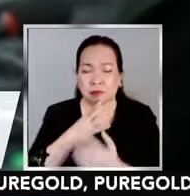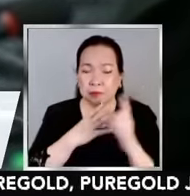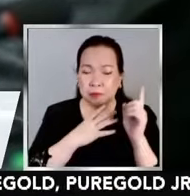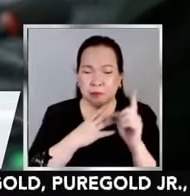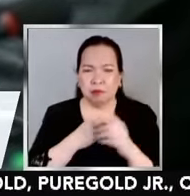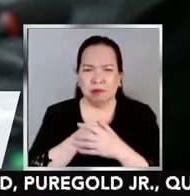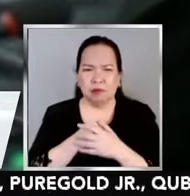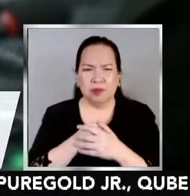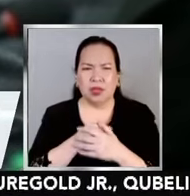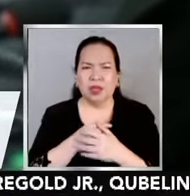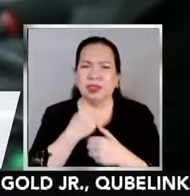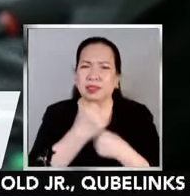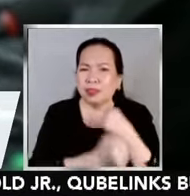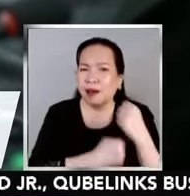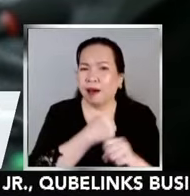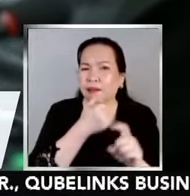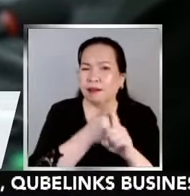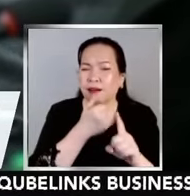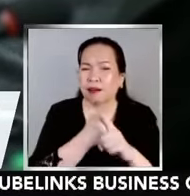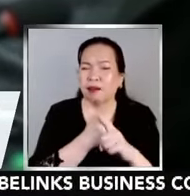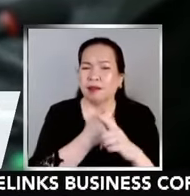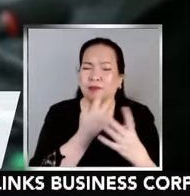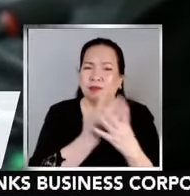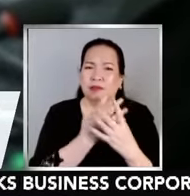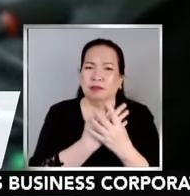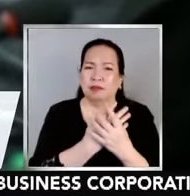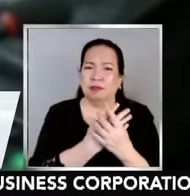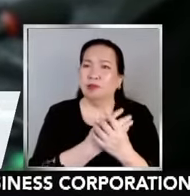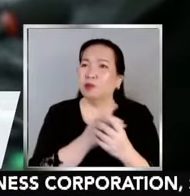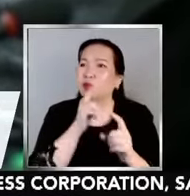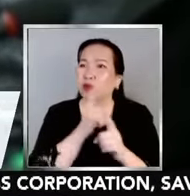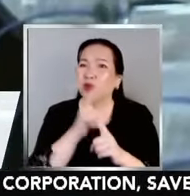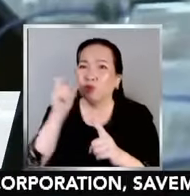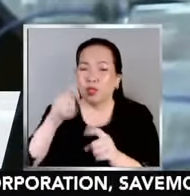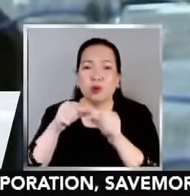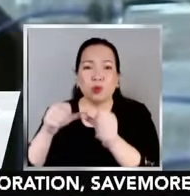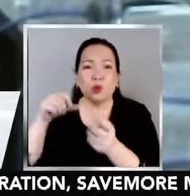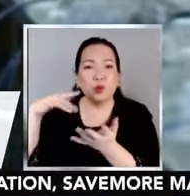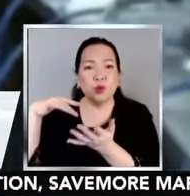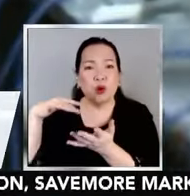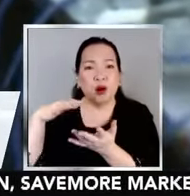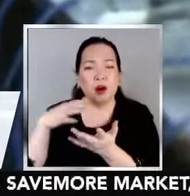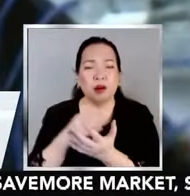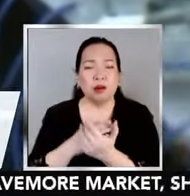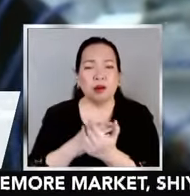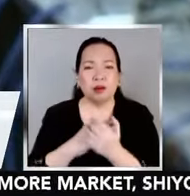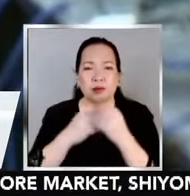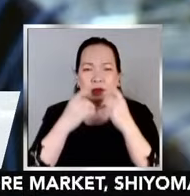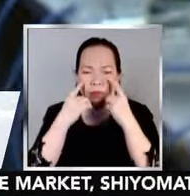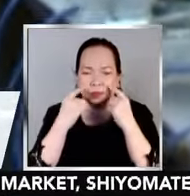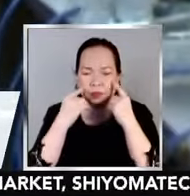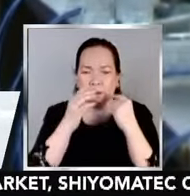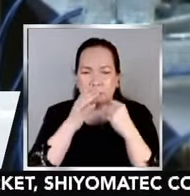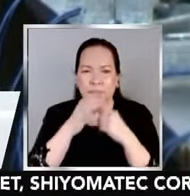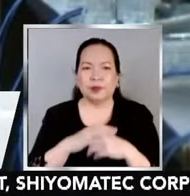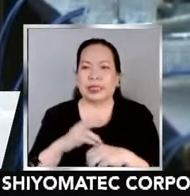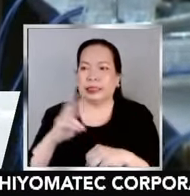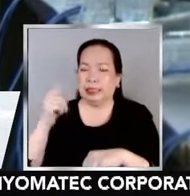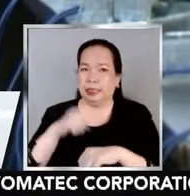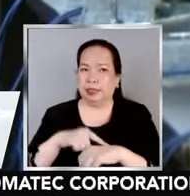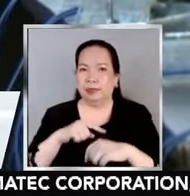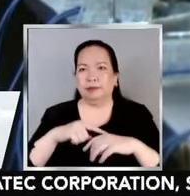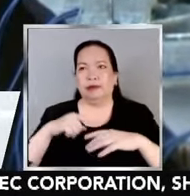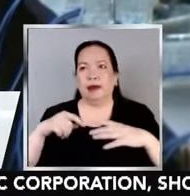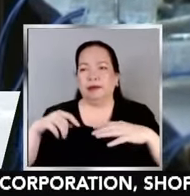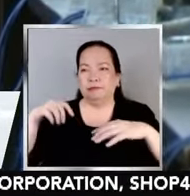Nagdudusa sa kulungan na dapat ngayon nag-aaral. Ikalawang pagdinig na ito sa issue. Sa una pa lang daw,